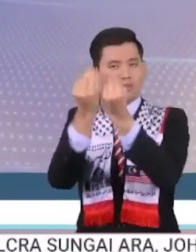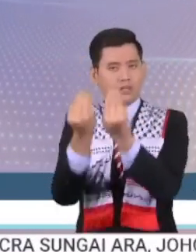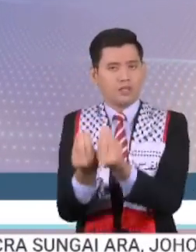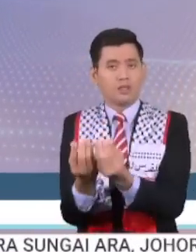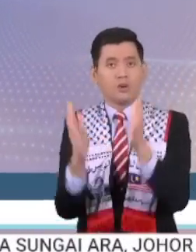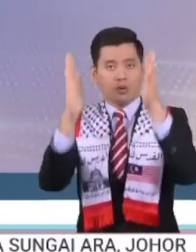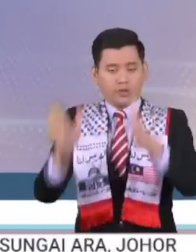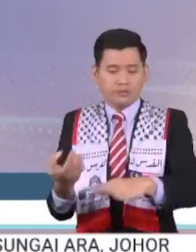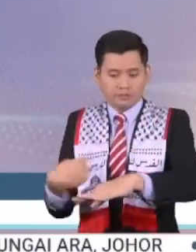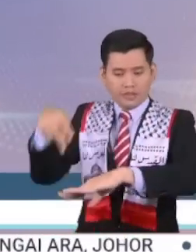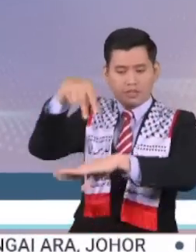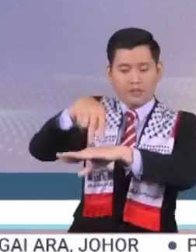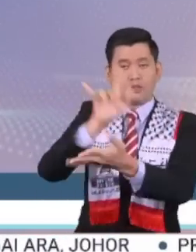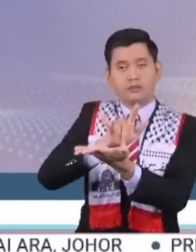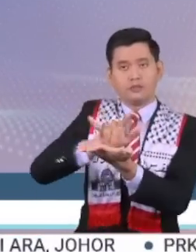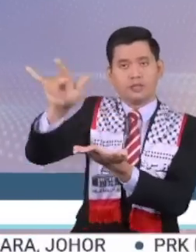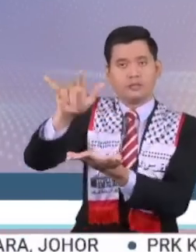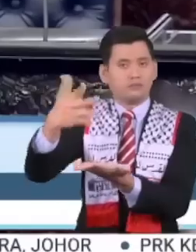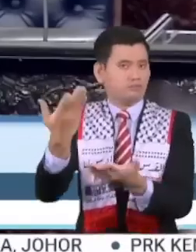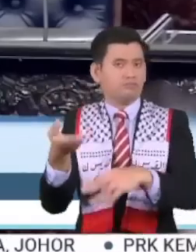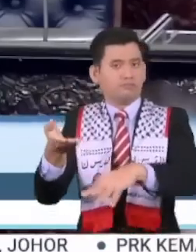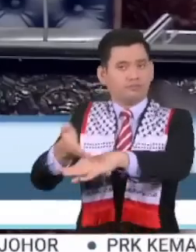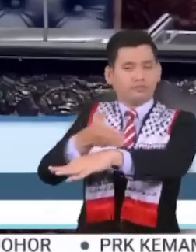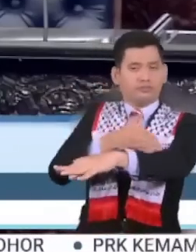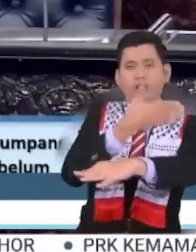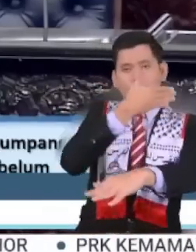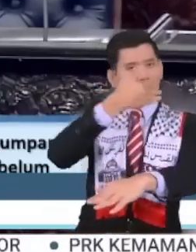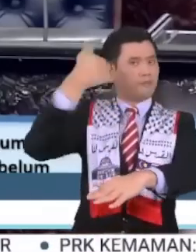penerbangan bertambah baik.